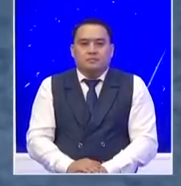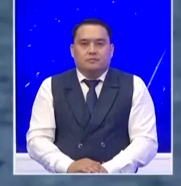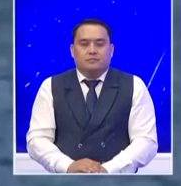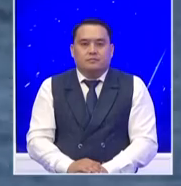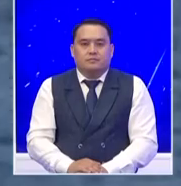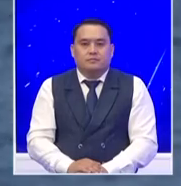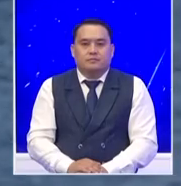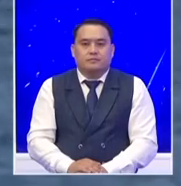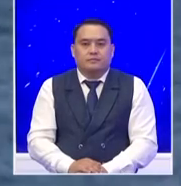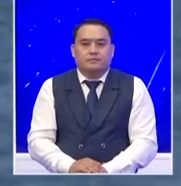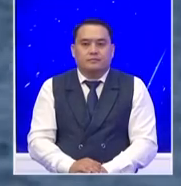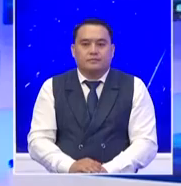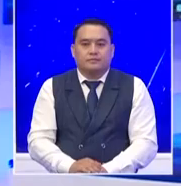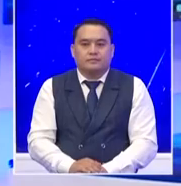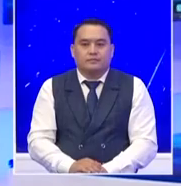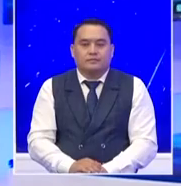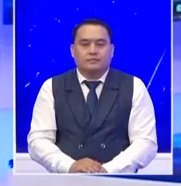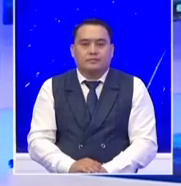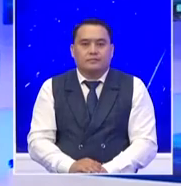Қыдырбайқызы, Жетісу телеарнасы.